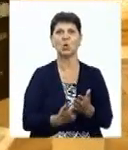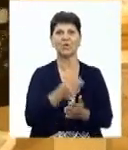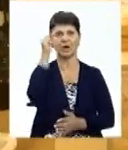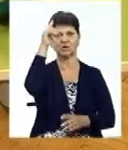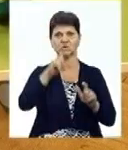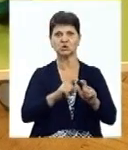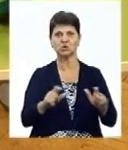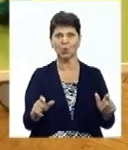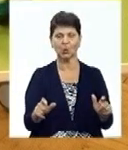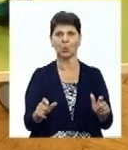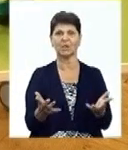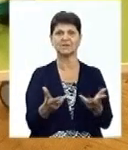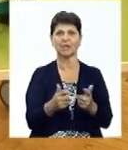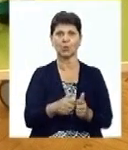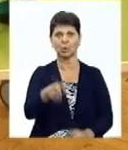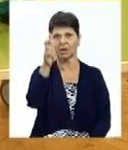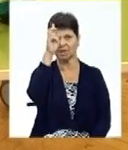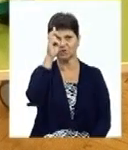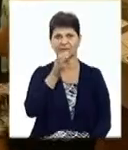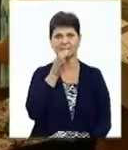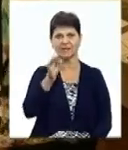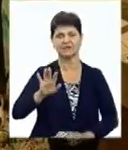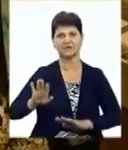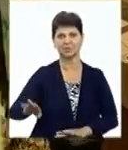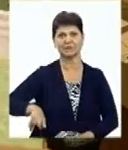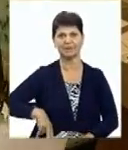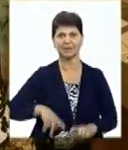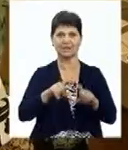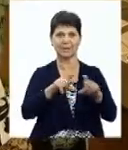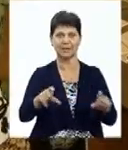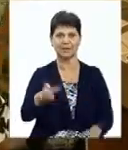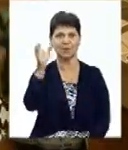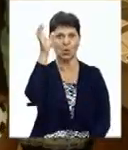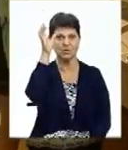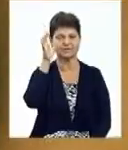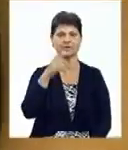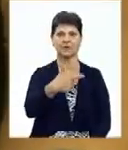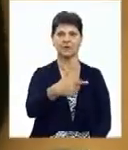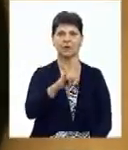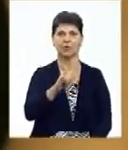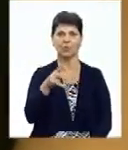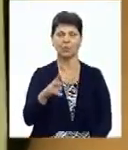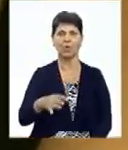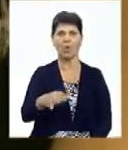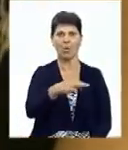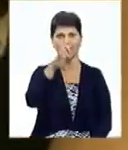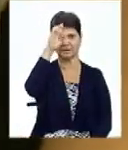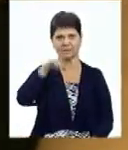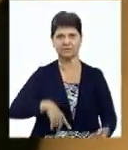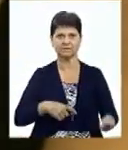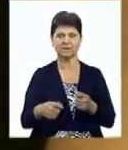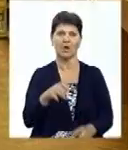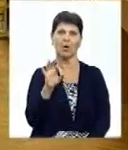школи відбуватиметься за рахунок держави, каже заступниця директора департаменту освіти і науки Вінницької облдержадміністрації